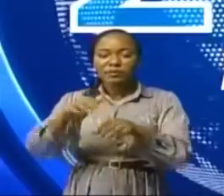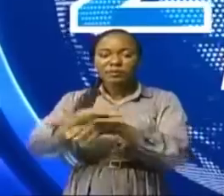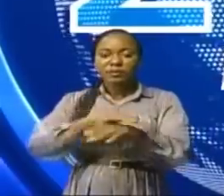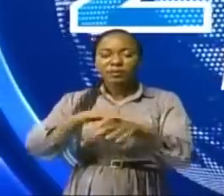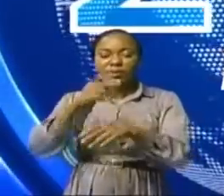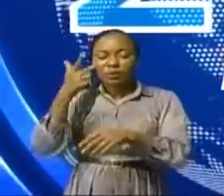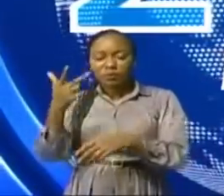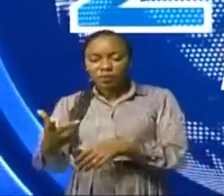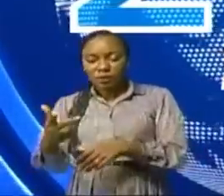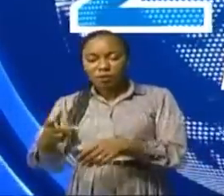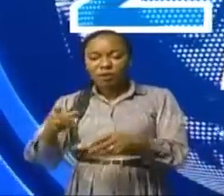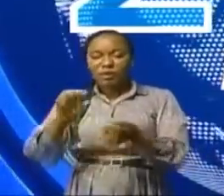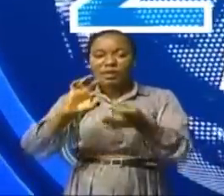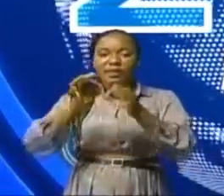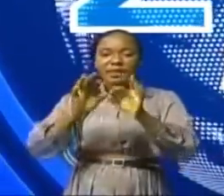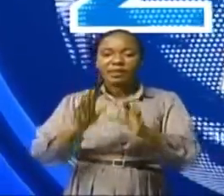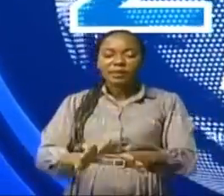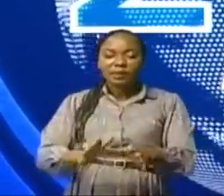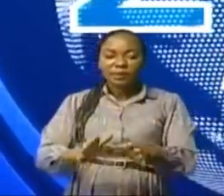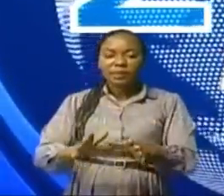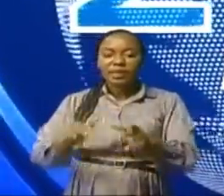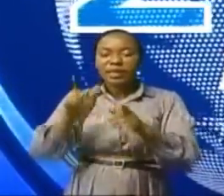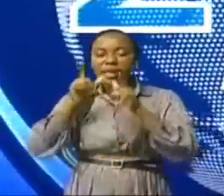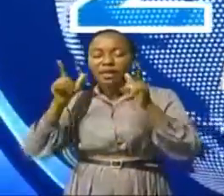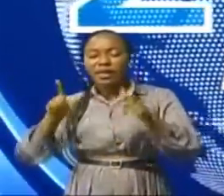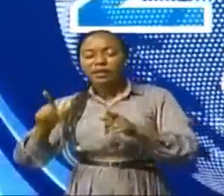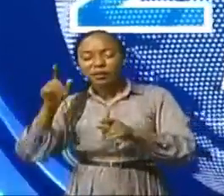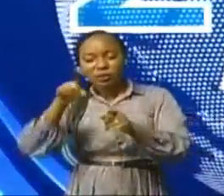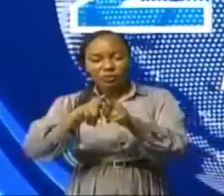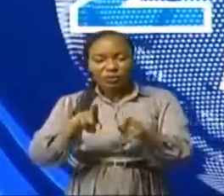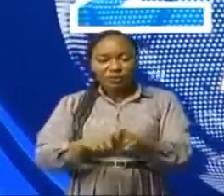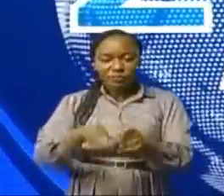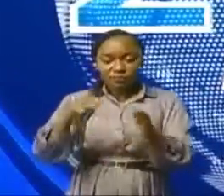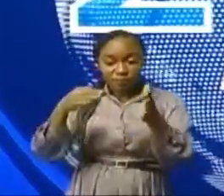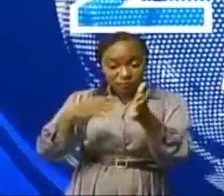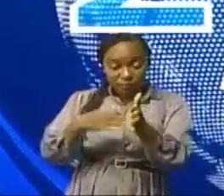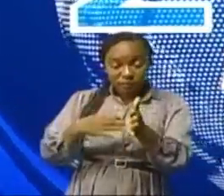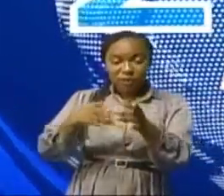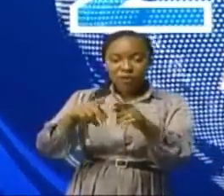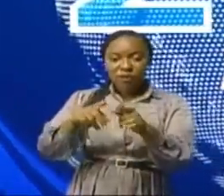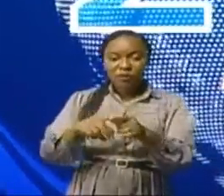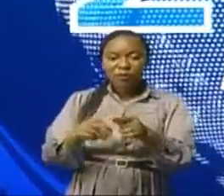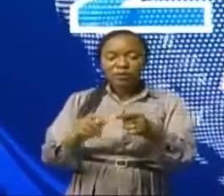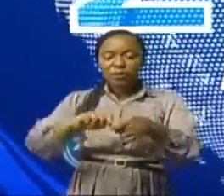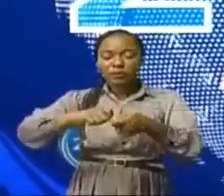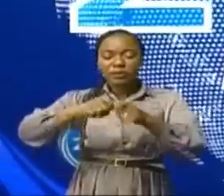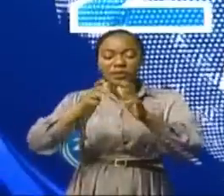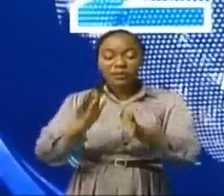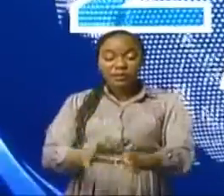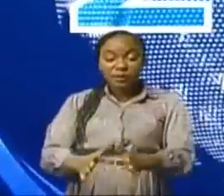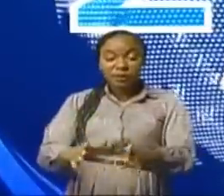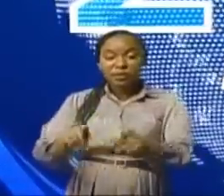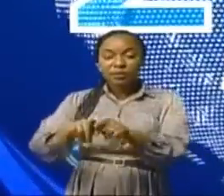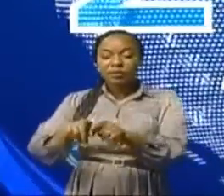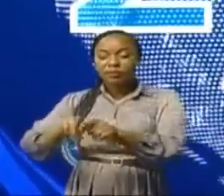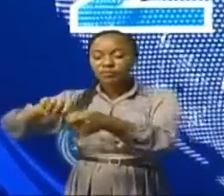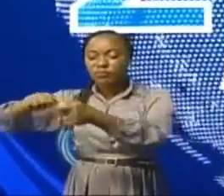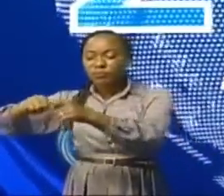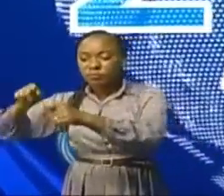3, interprète et traducteur 9, agent de sécurité 5, mécanicien 4, électricien